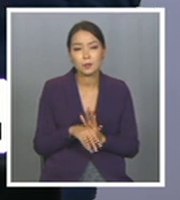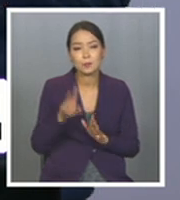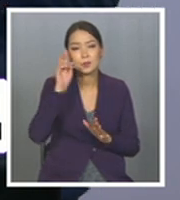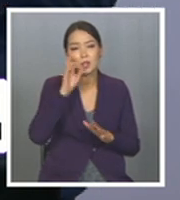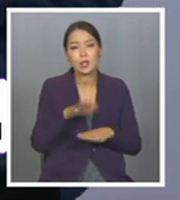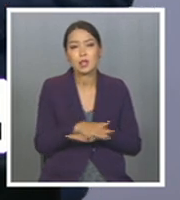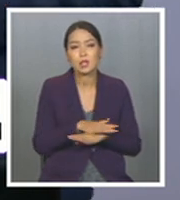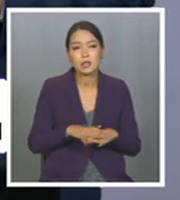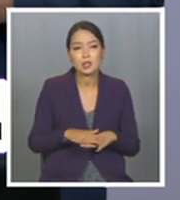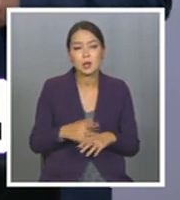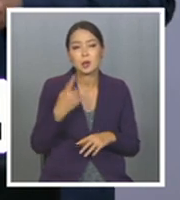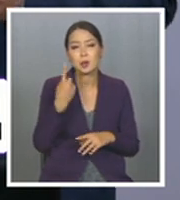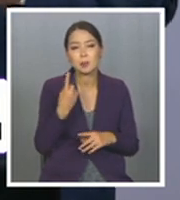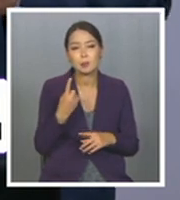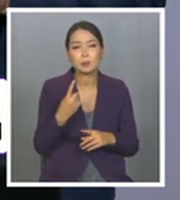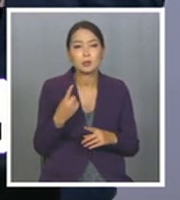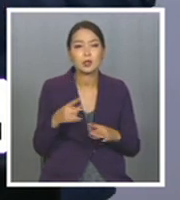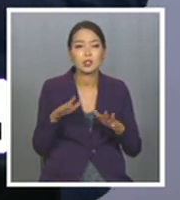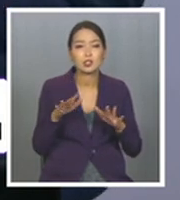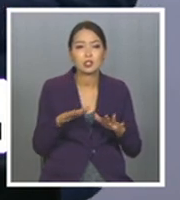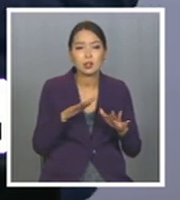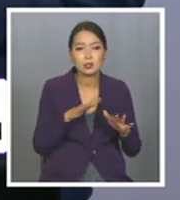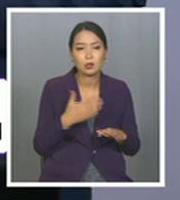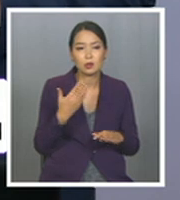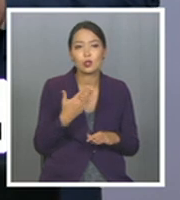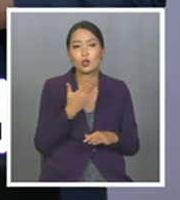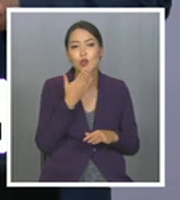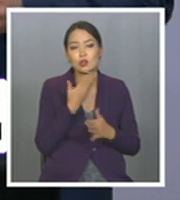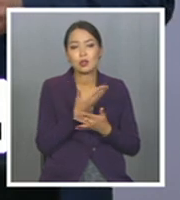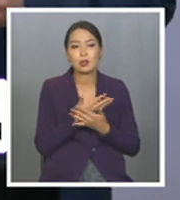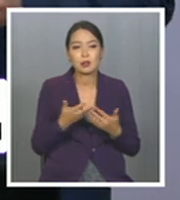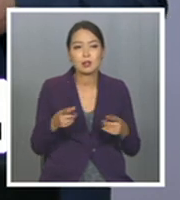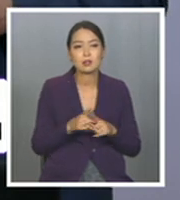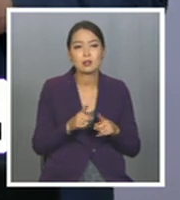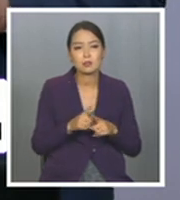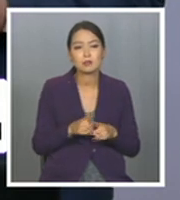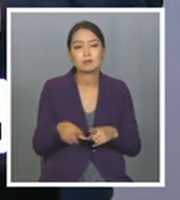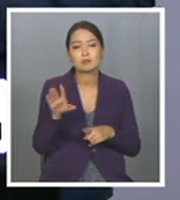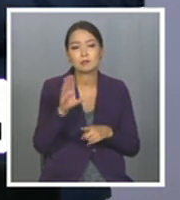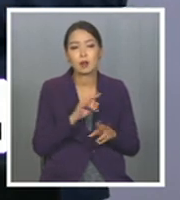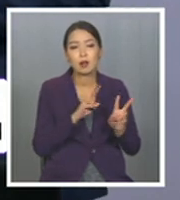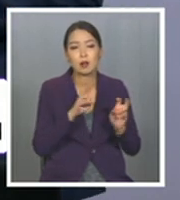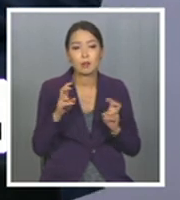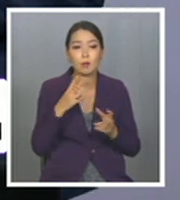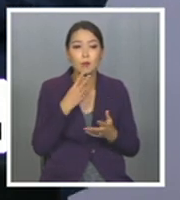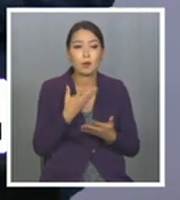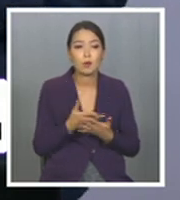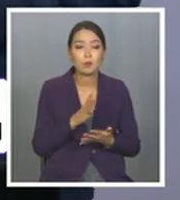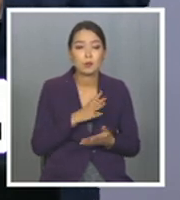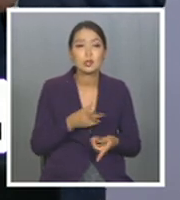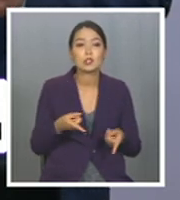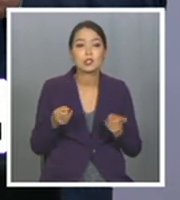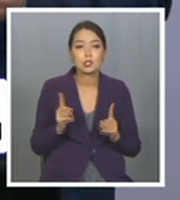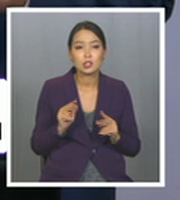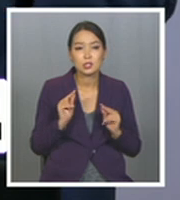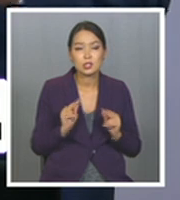мемлекеттің бір тектілігі және ұлт рухы деген мәселелерді атап көрсетті. Шындығында да кез